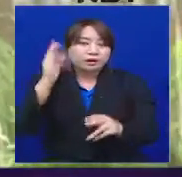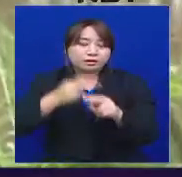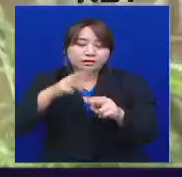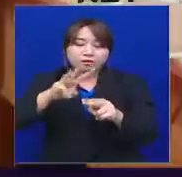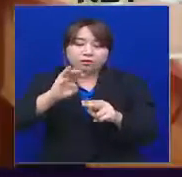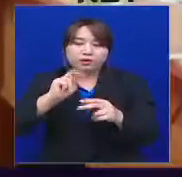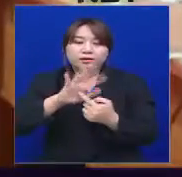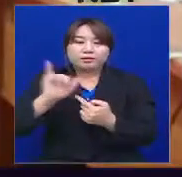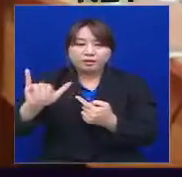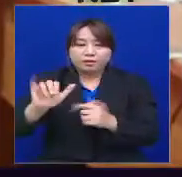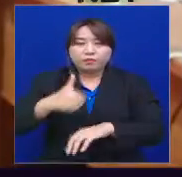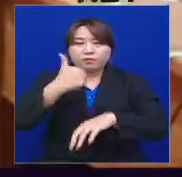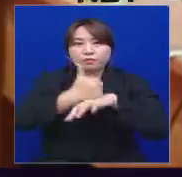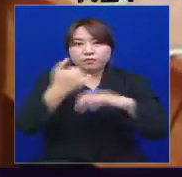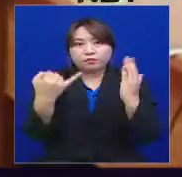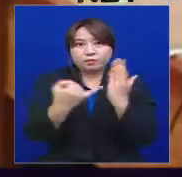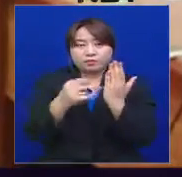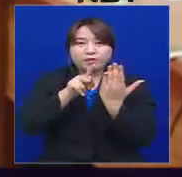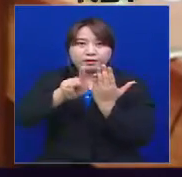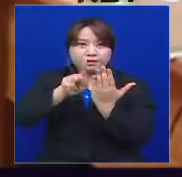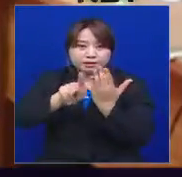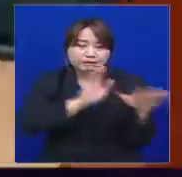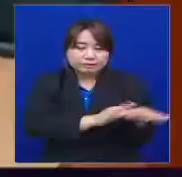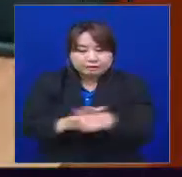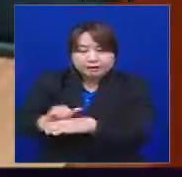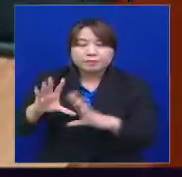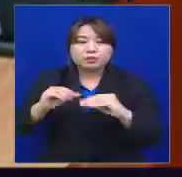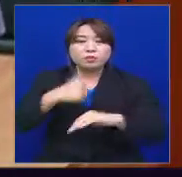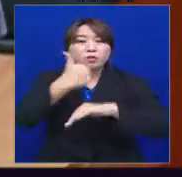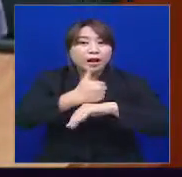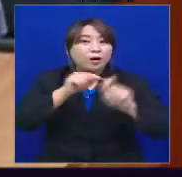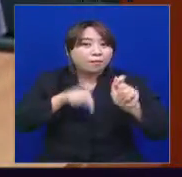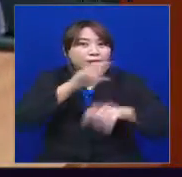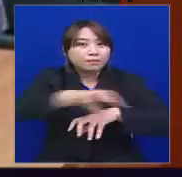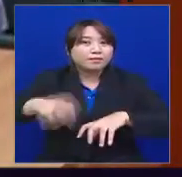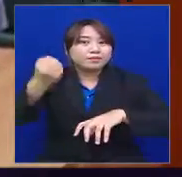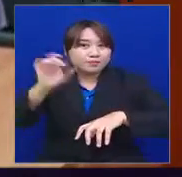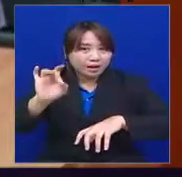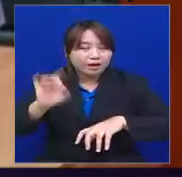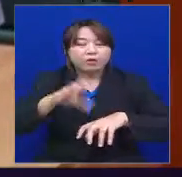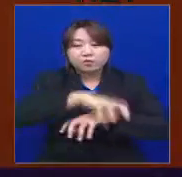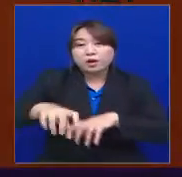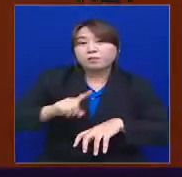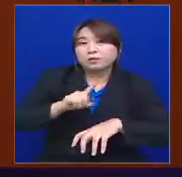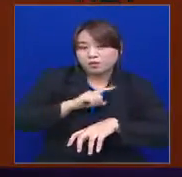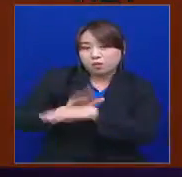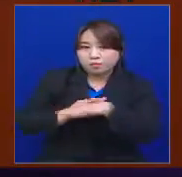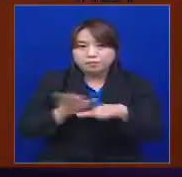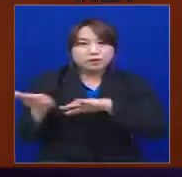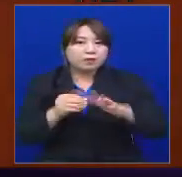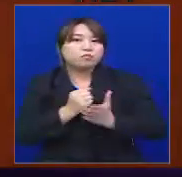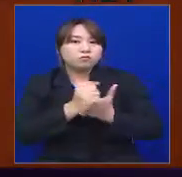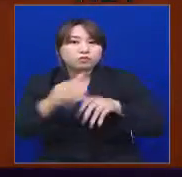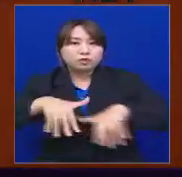วิทยานุกูลผู้ว่าราชการจังหวัดกาฬสินธุ์เรียกประชุมในอำเภอ 18อำเภอและหน่วยงานที่เกี่ยวข้องเตรียมพร้อมให้ความช่วยเหลือประชา